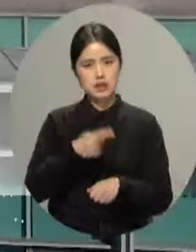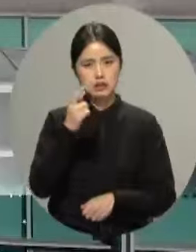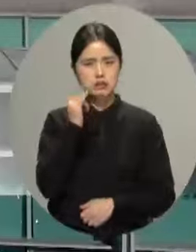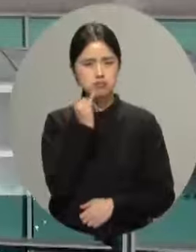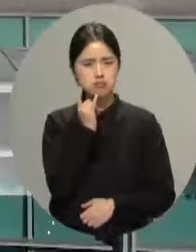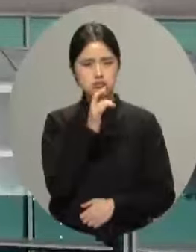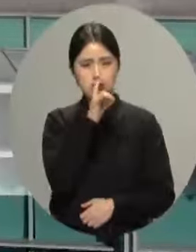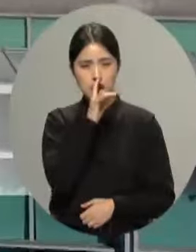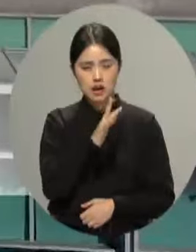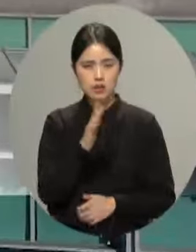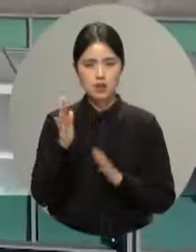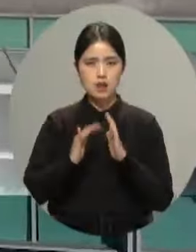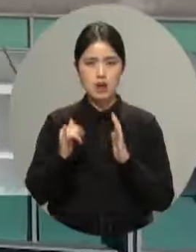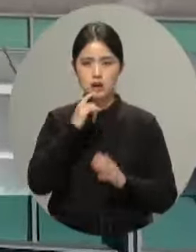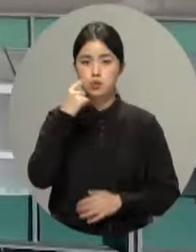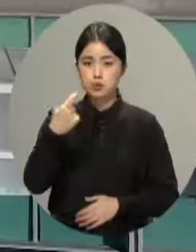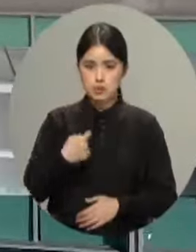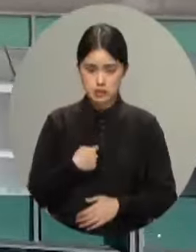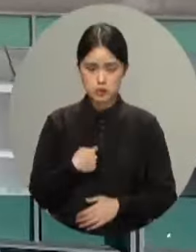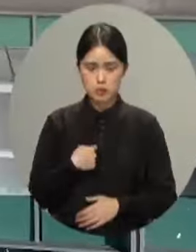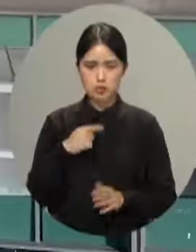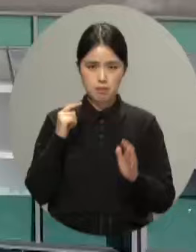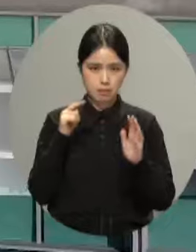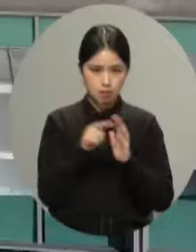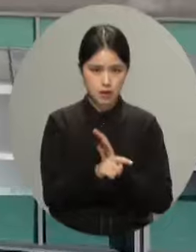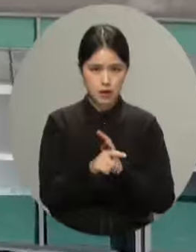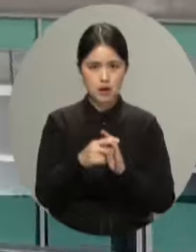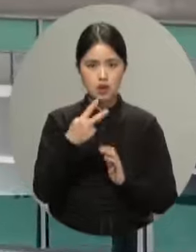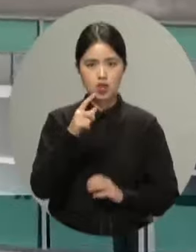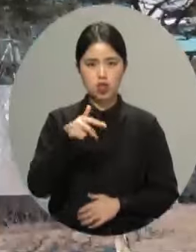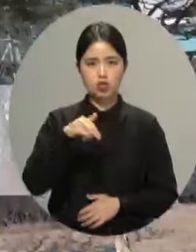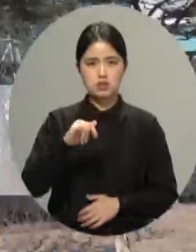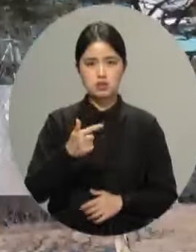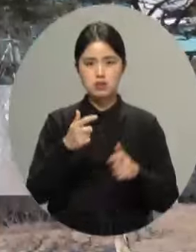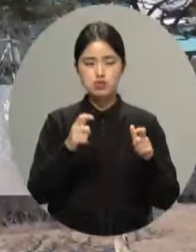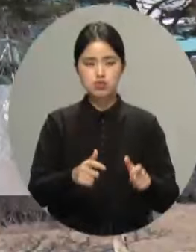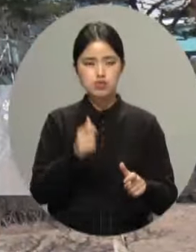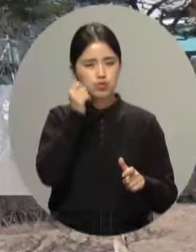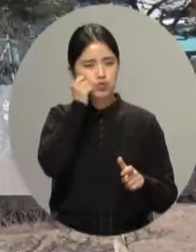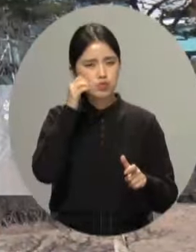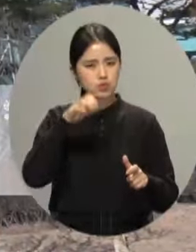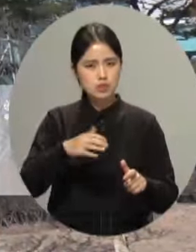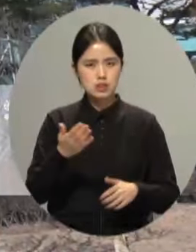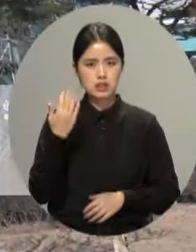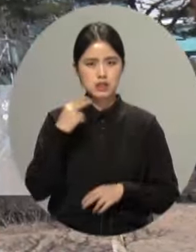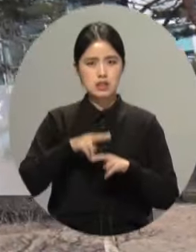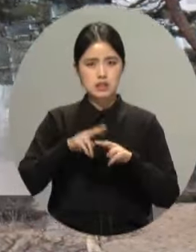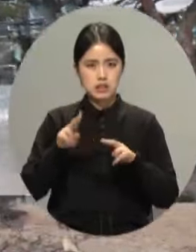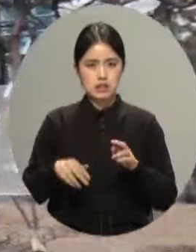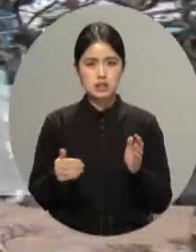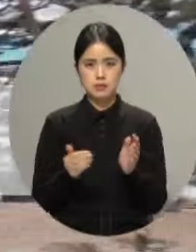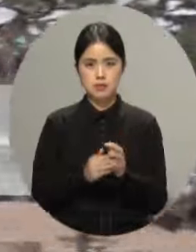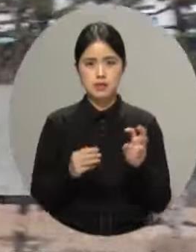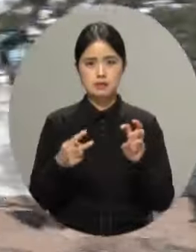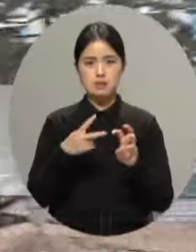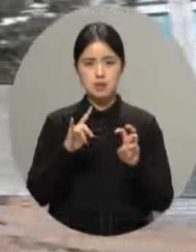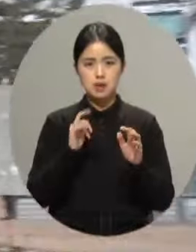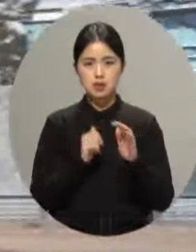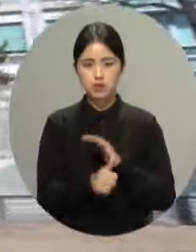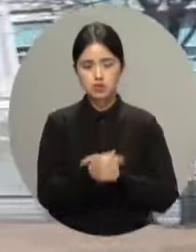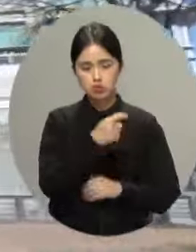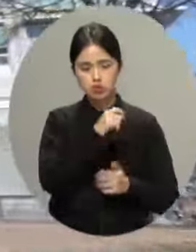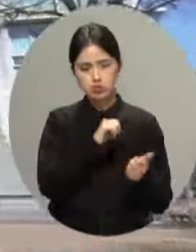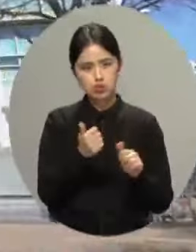연락이 닿지 않는다는 가족의 신고로 출동해 전주 덕진구 한 숙박업소에서 지난해 은퇴한 30대 선수가 숨져 있는